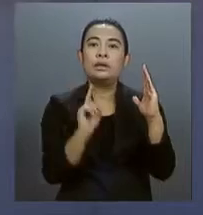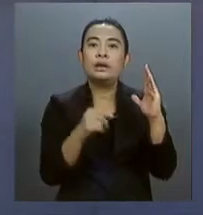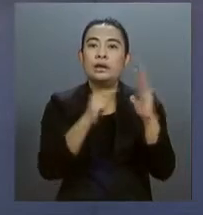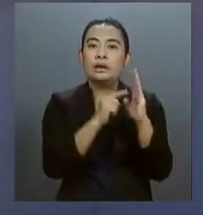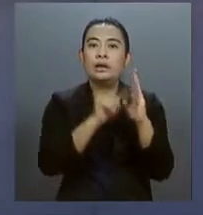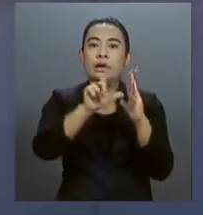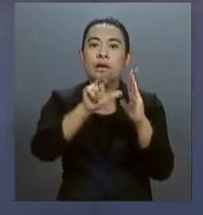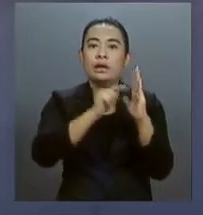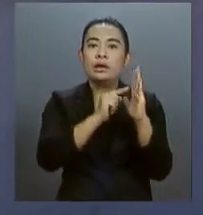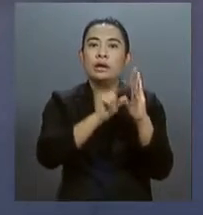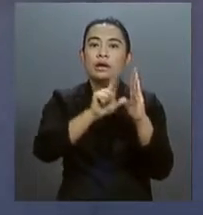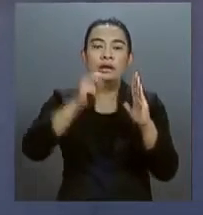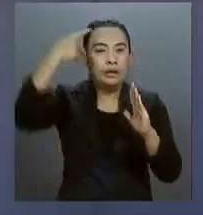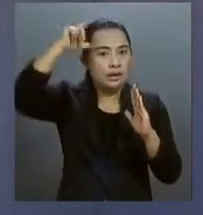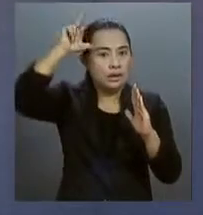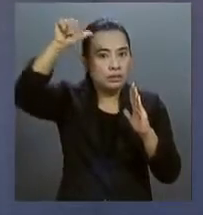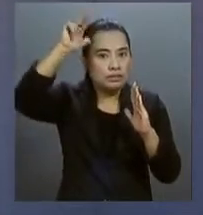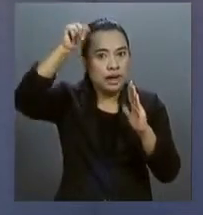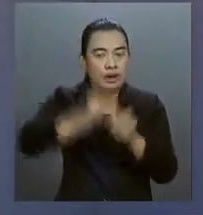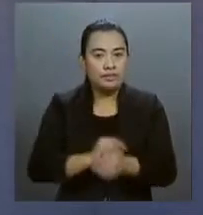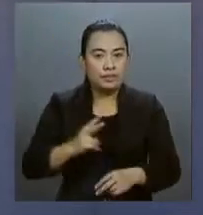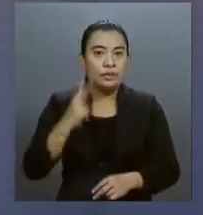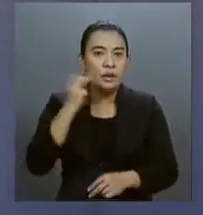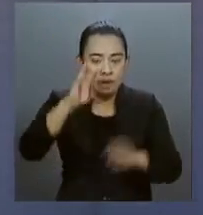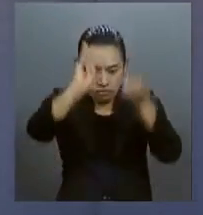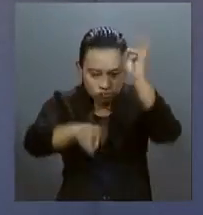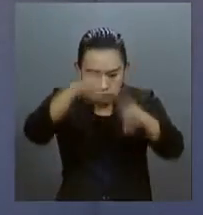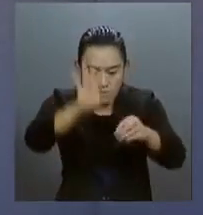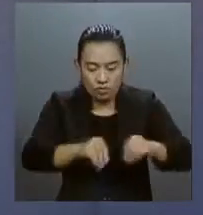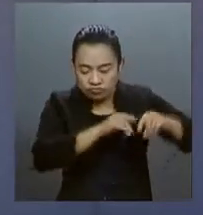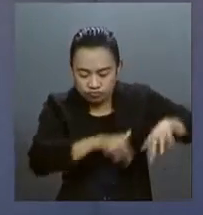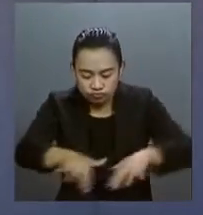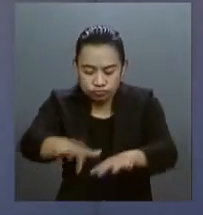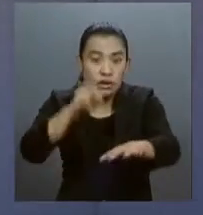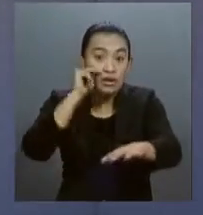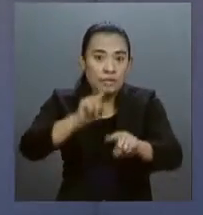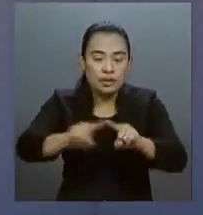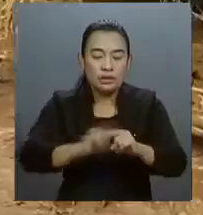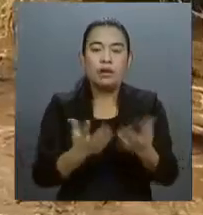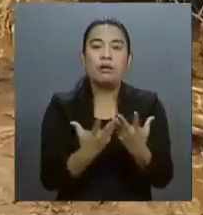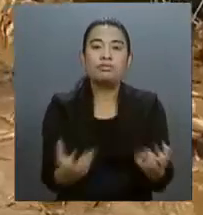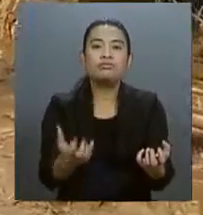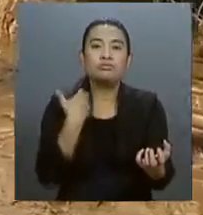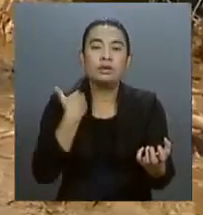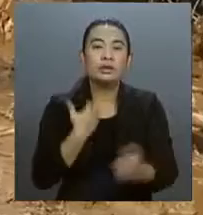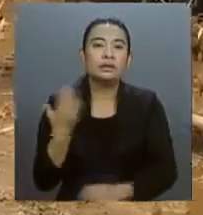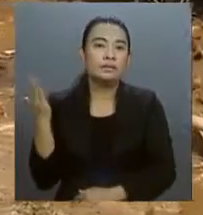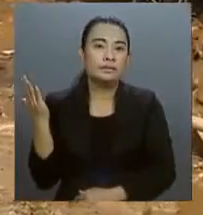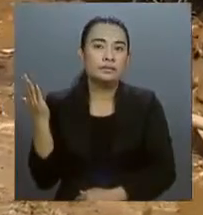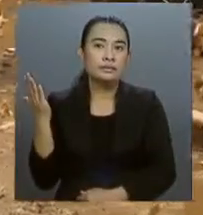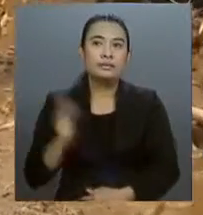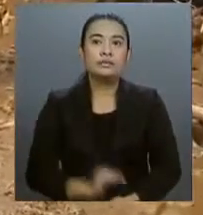ลำปางนั้นเกิดพายุลูกเห็บรวมทั้งเกิดน้ำป่าไหลหลากนะคะสร้างความเสียหายเป็นบริเวณกว้างค่ะ